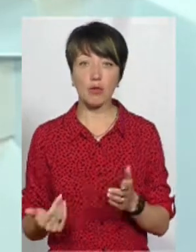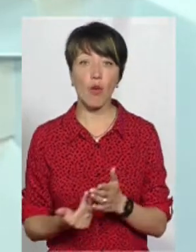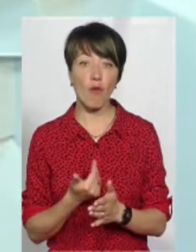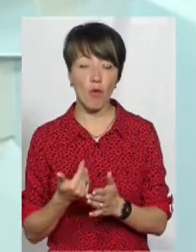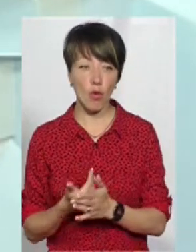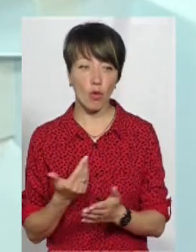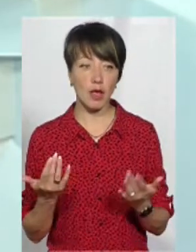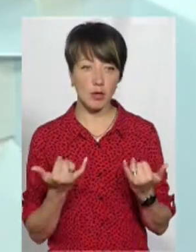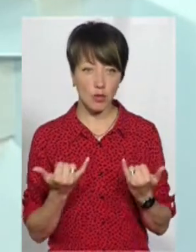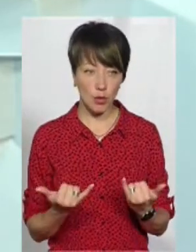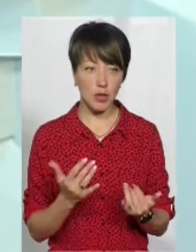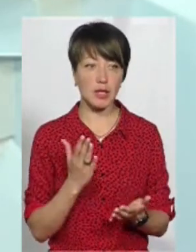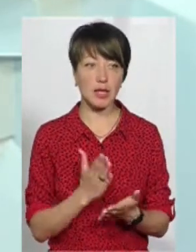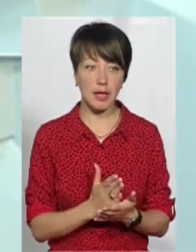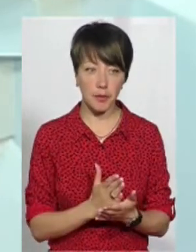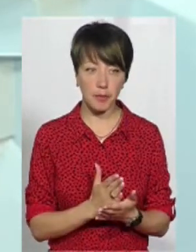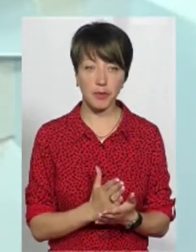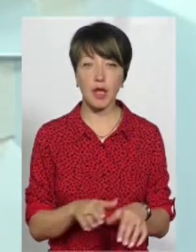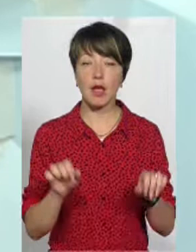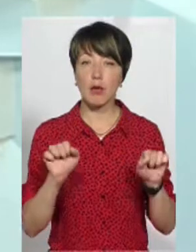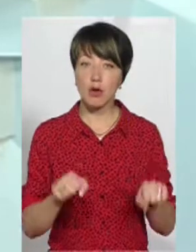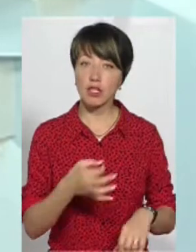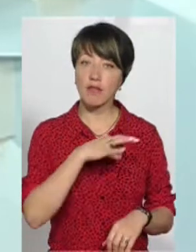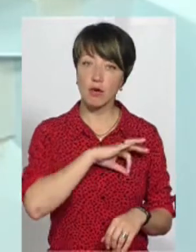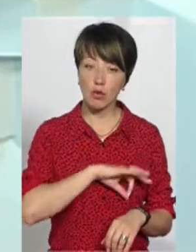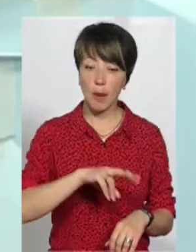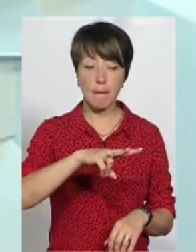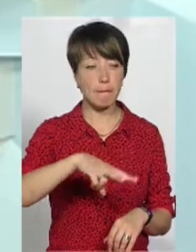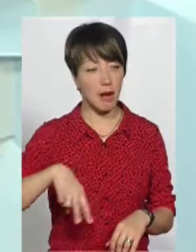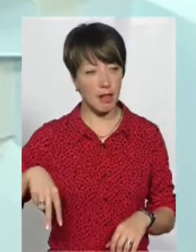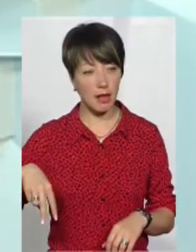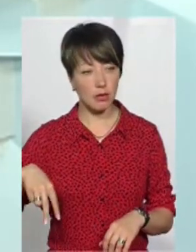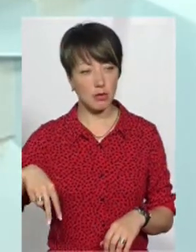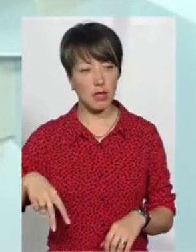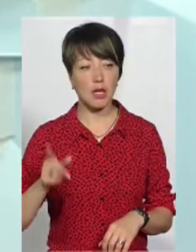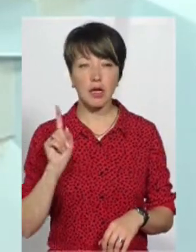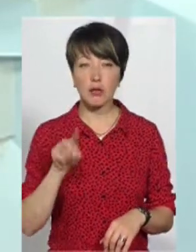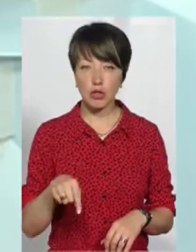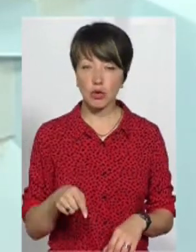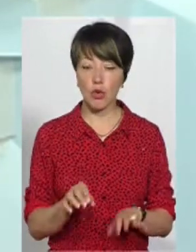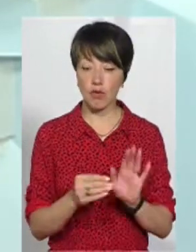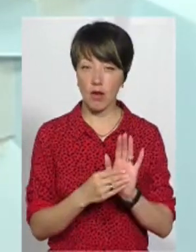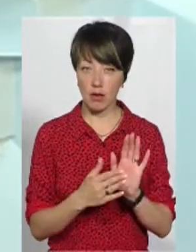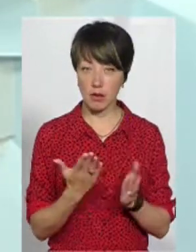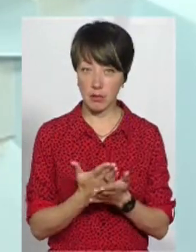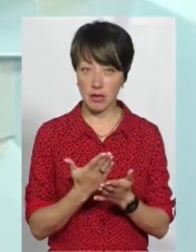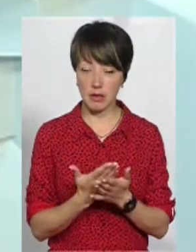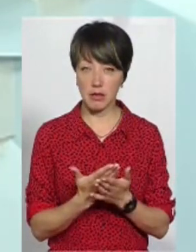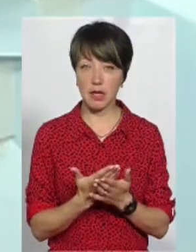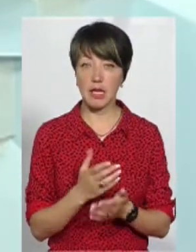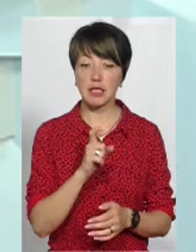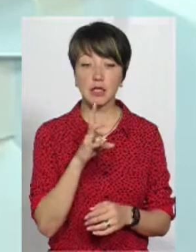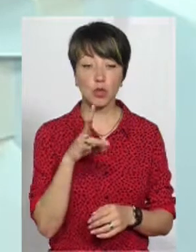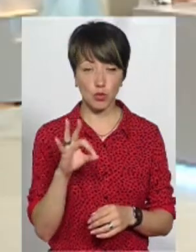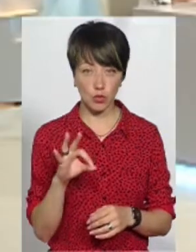нового правопису, які сьогодні є. Їх можна використовувати паралельно. Більше того, вказано, що, наприклад, у завдання